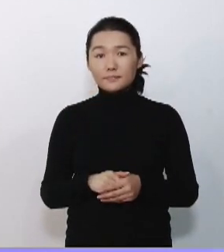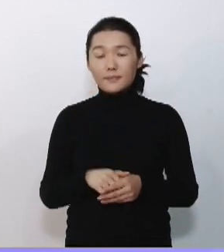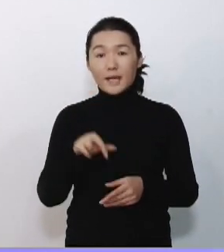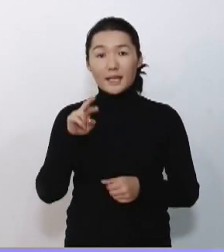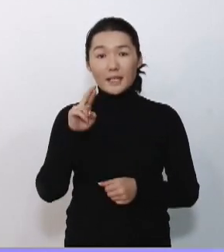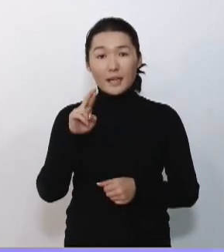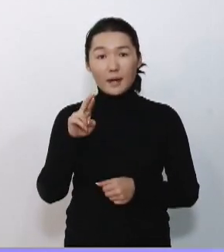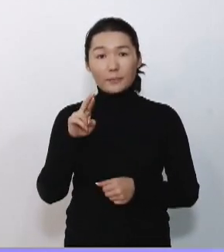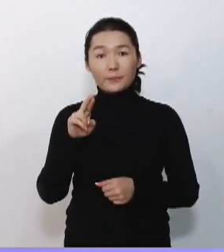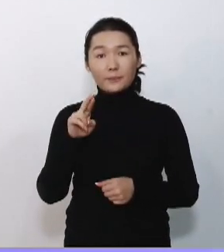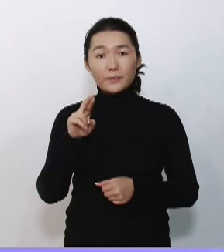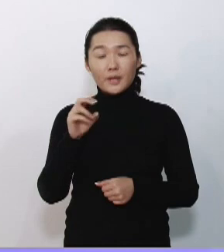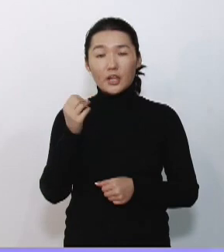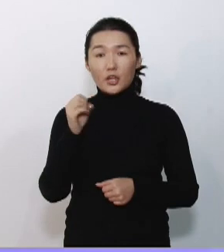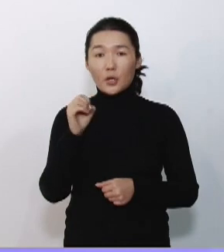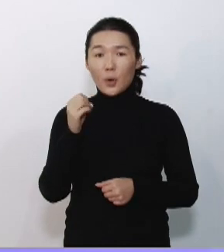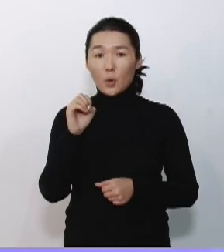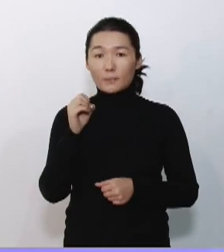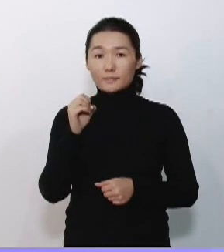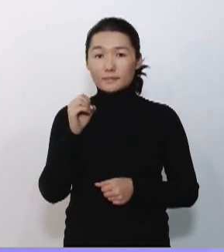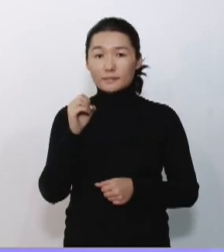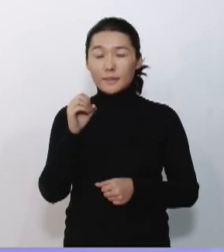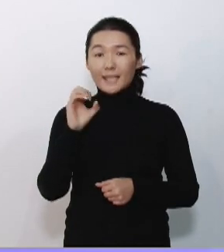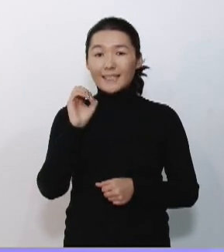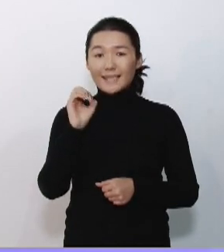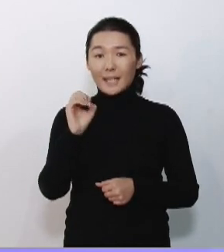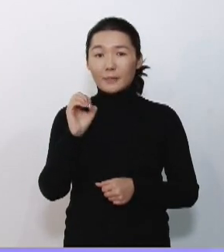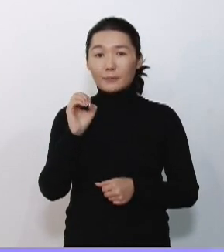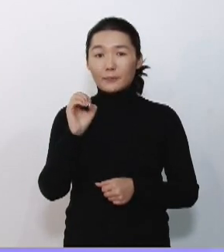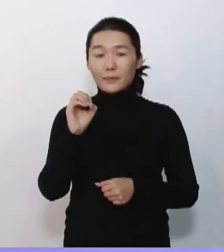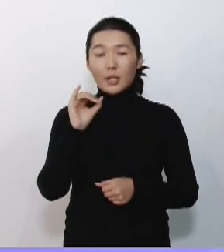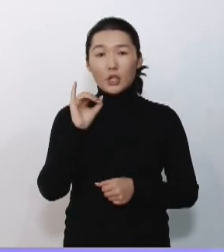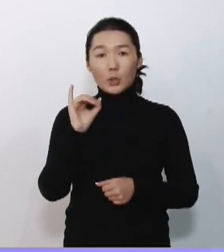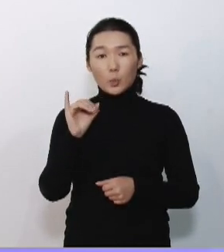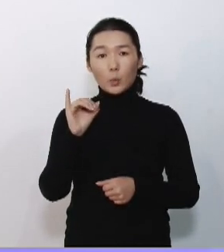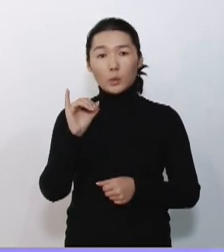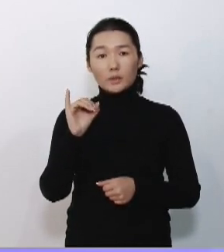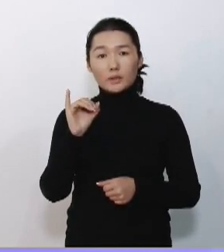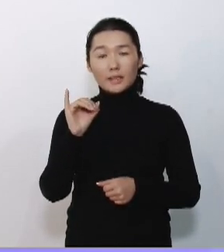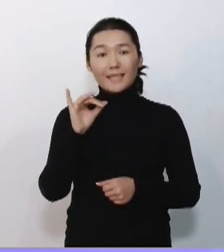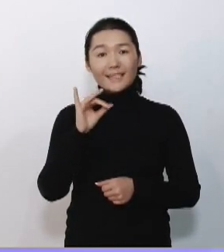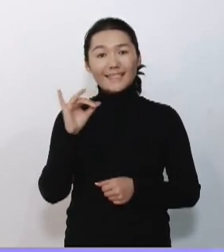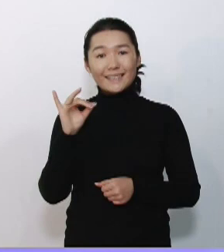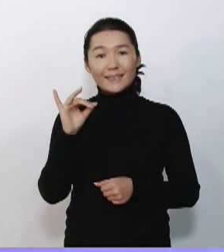Я, ё, е, ю, и.